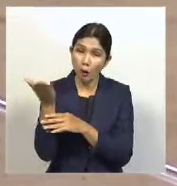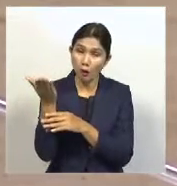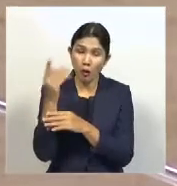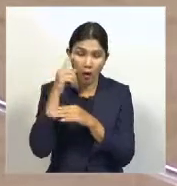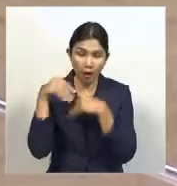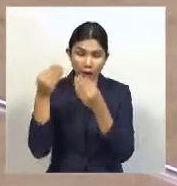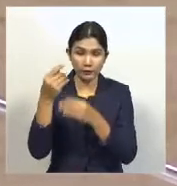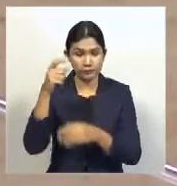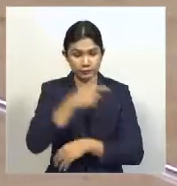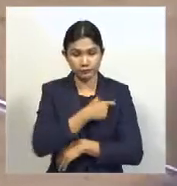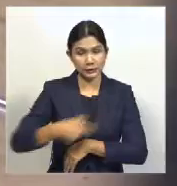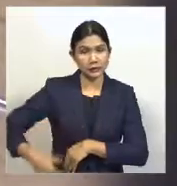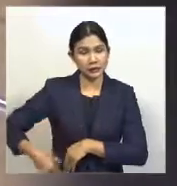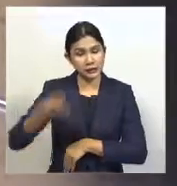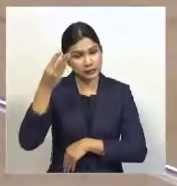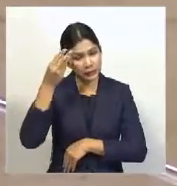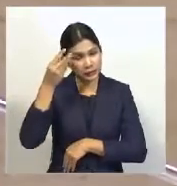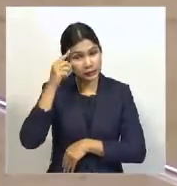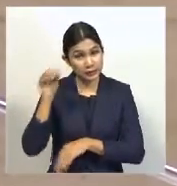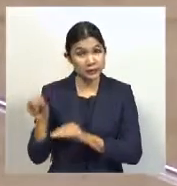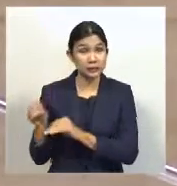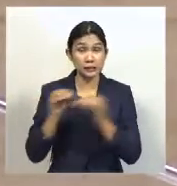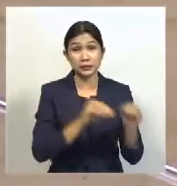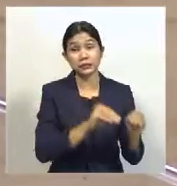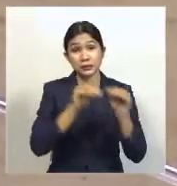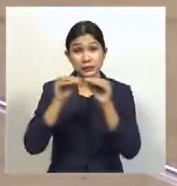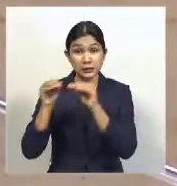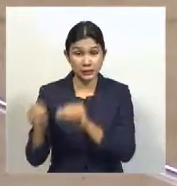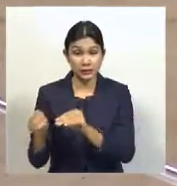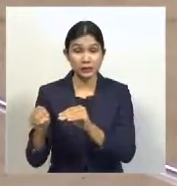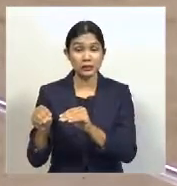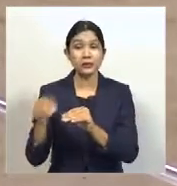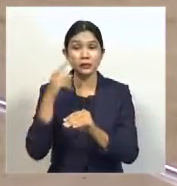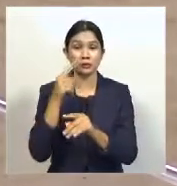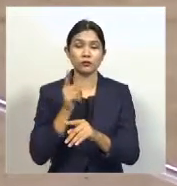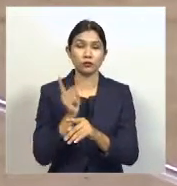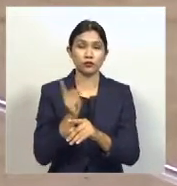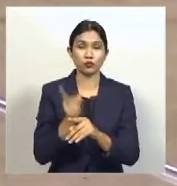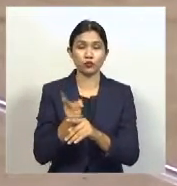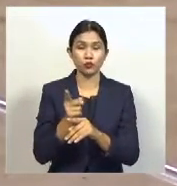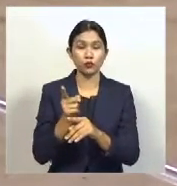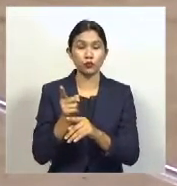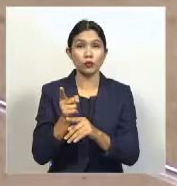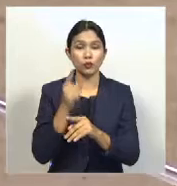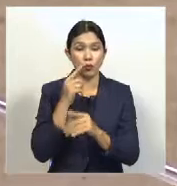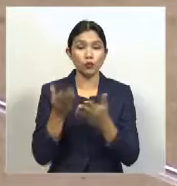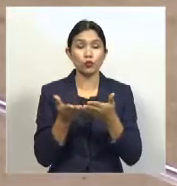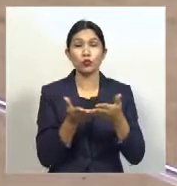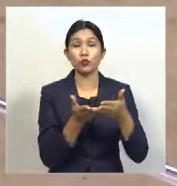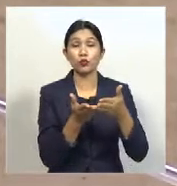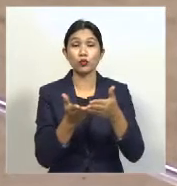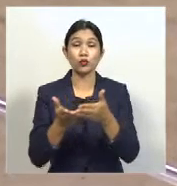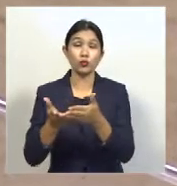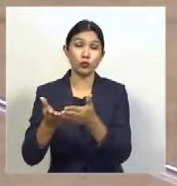วินิจฉัยที่จะให้เลื่อนกำหนดเวลาของการมีขบวนเลียบพระนคร